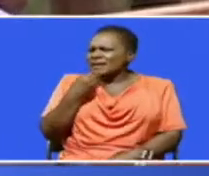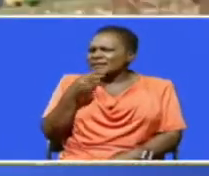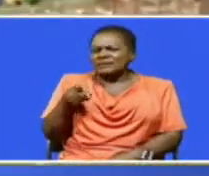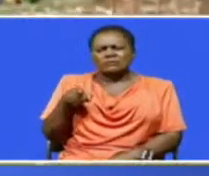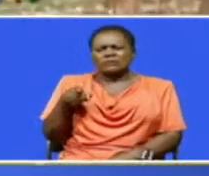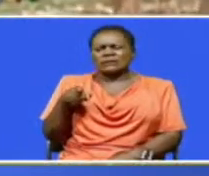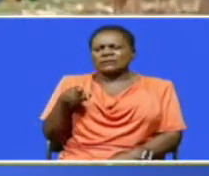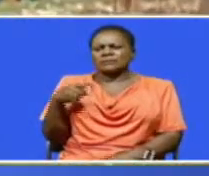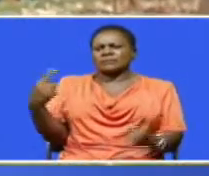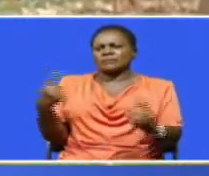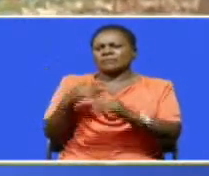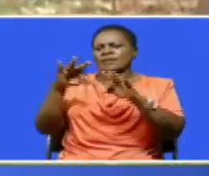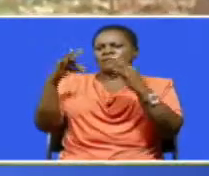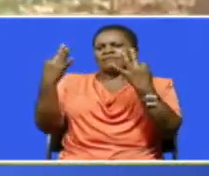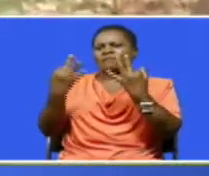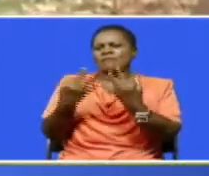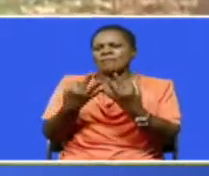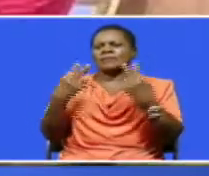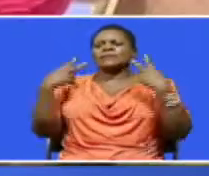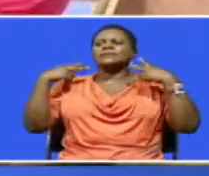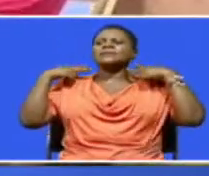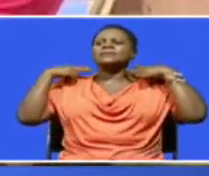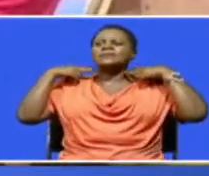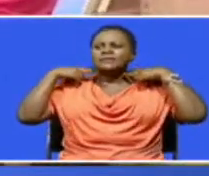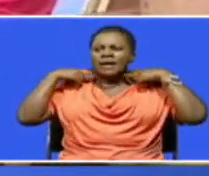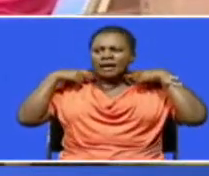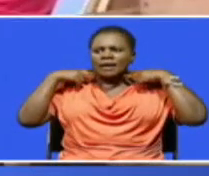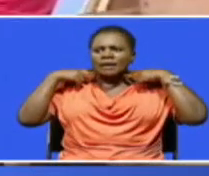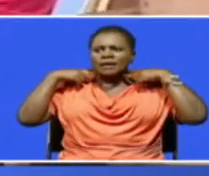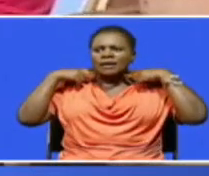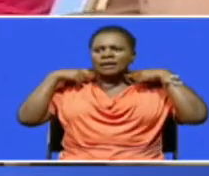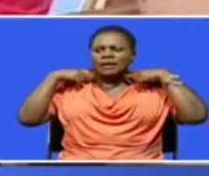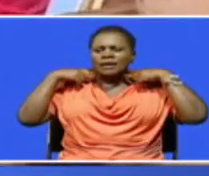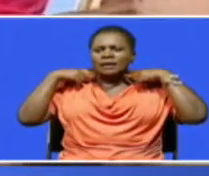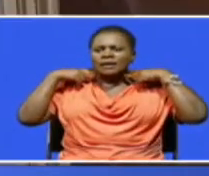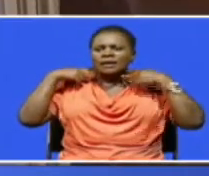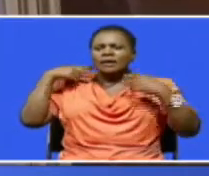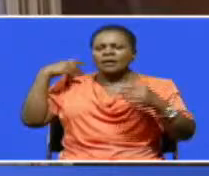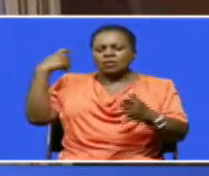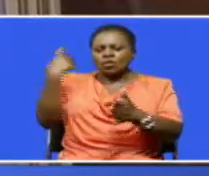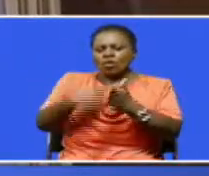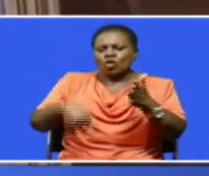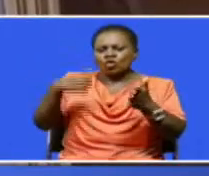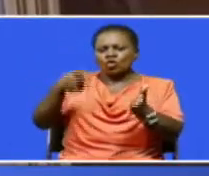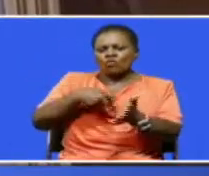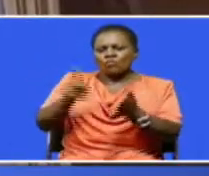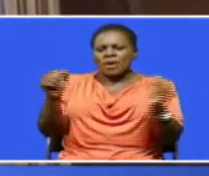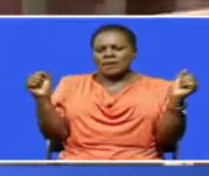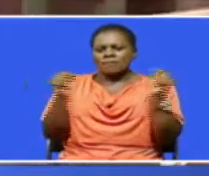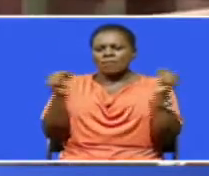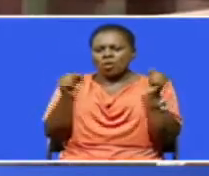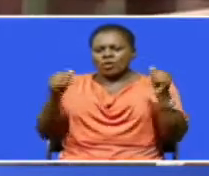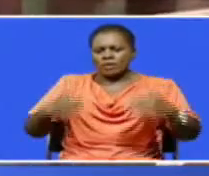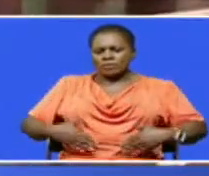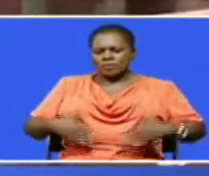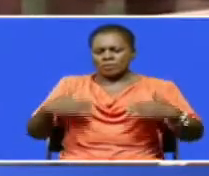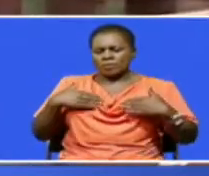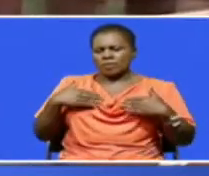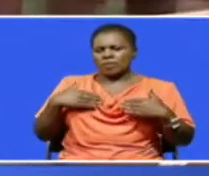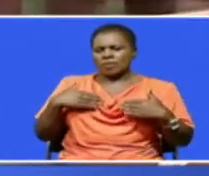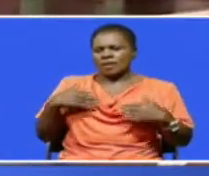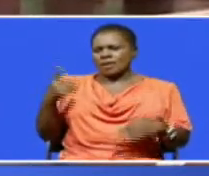imeleta tabu. Ila familia hiyo imekwama isijue la kufanya, huku ada ya kuhifadhi mwili ikizidi kupanda. Mwaka